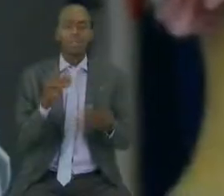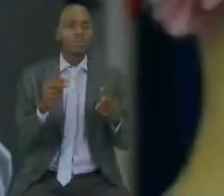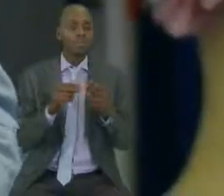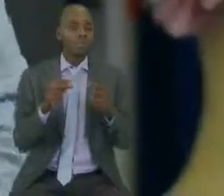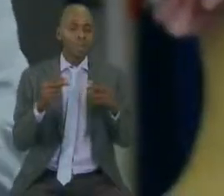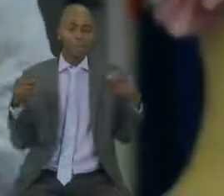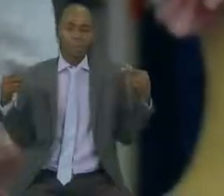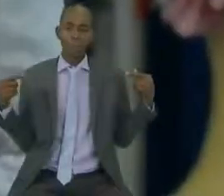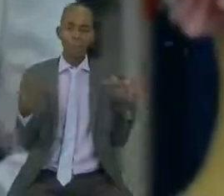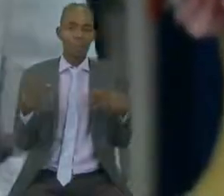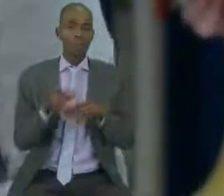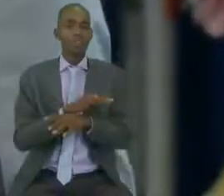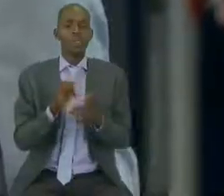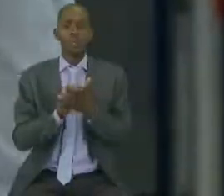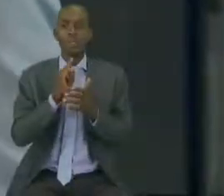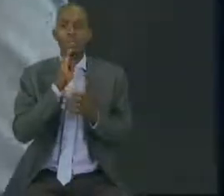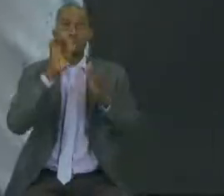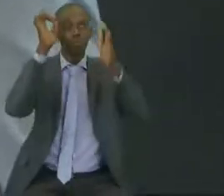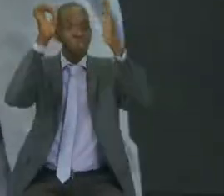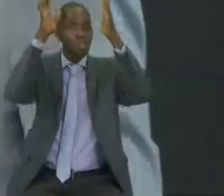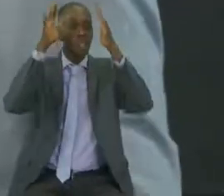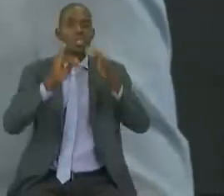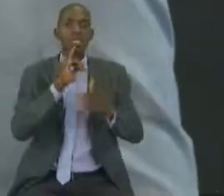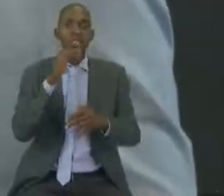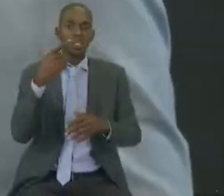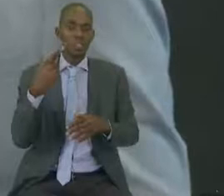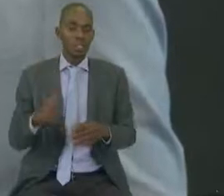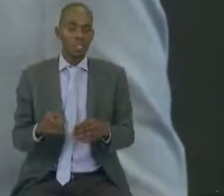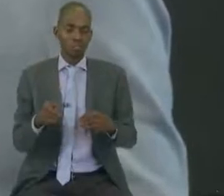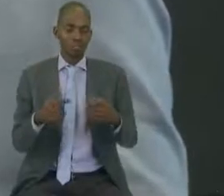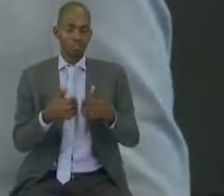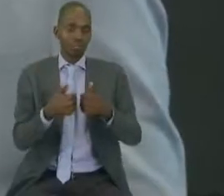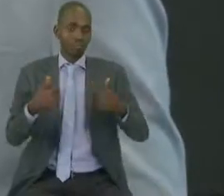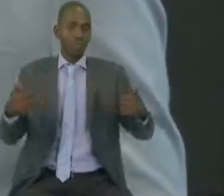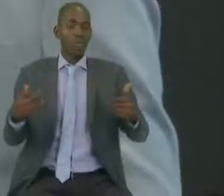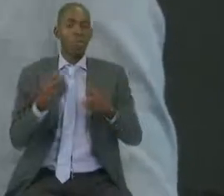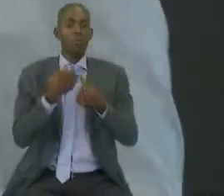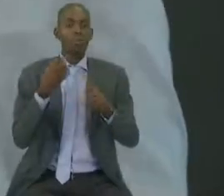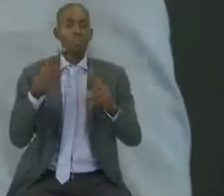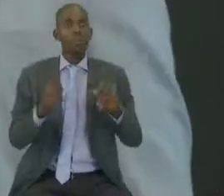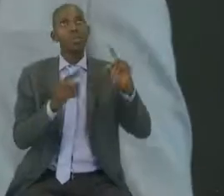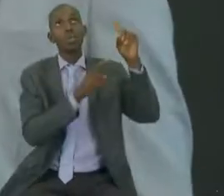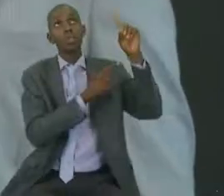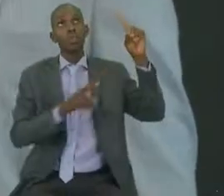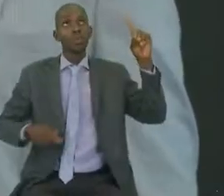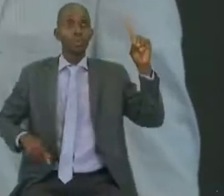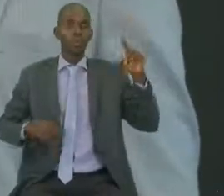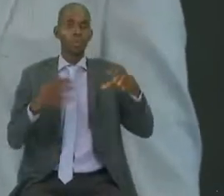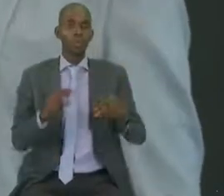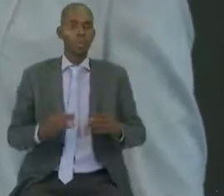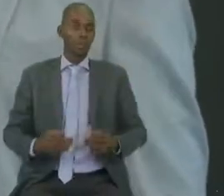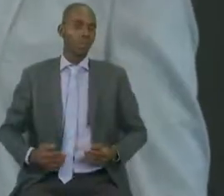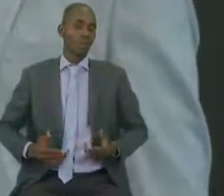est douloureuse, qui est terrible, c'est la séparation du Seigneur